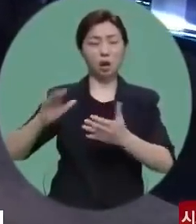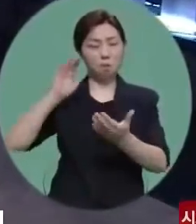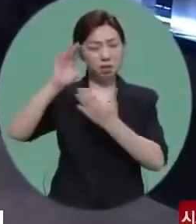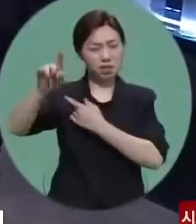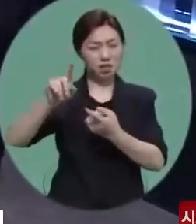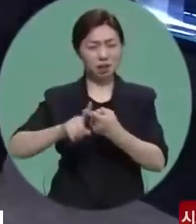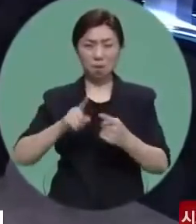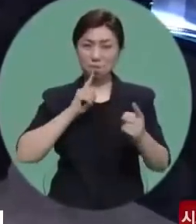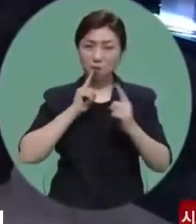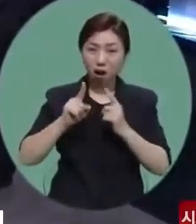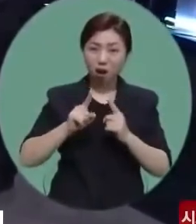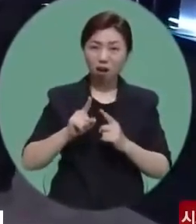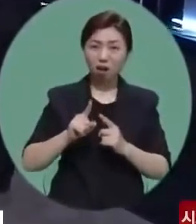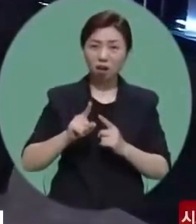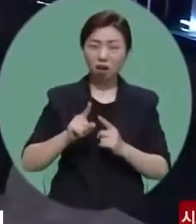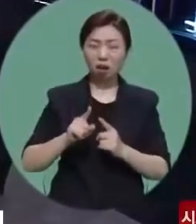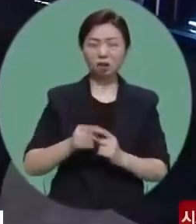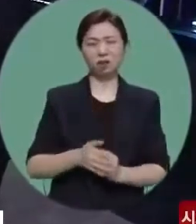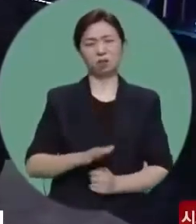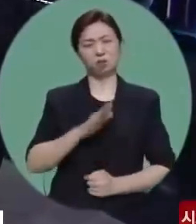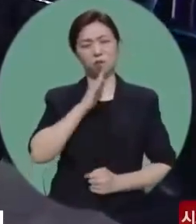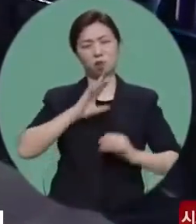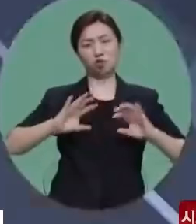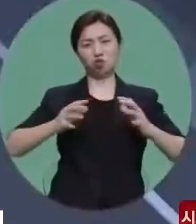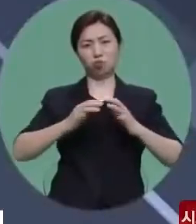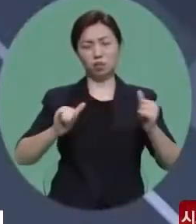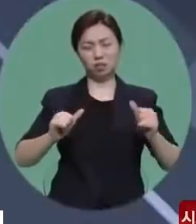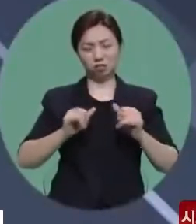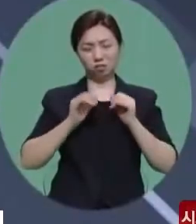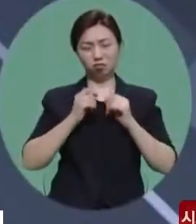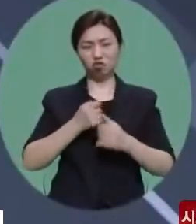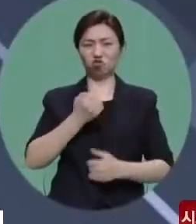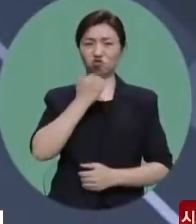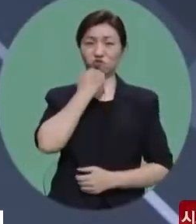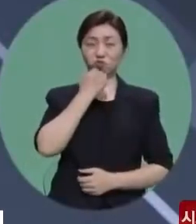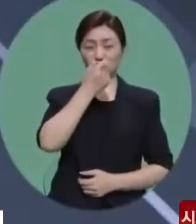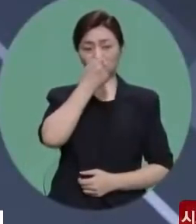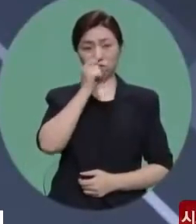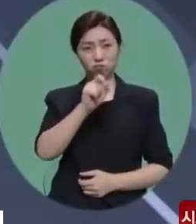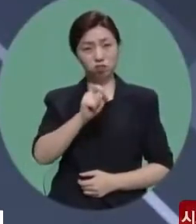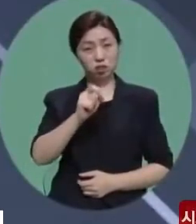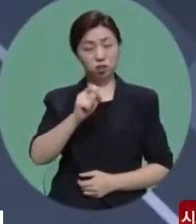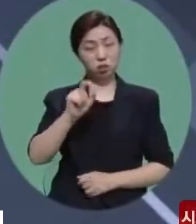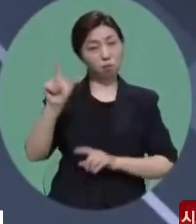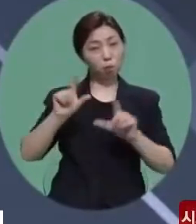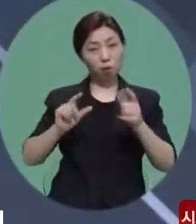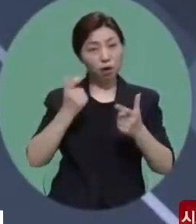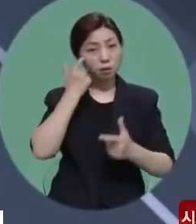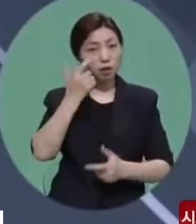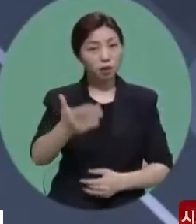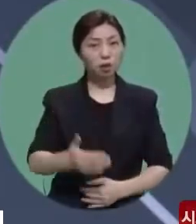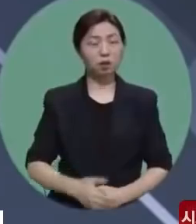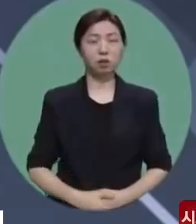이거는 국민을 좀 우습게 가볍게 보는 그런 처사 아닙니까